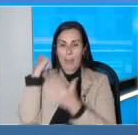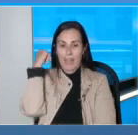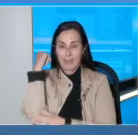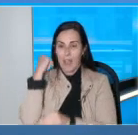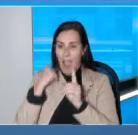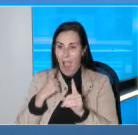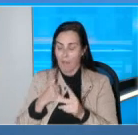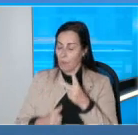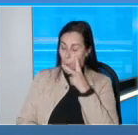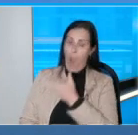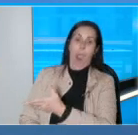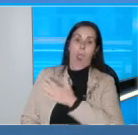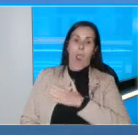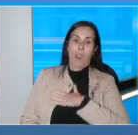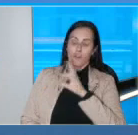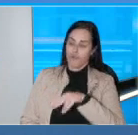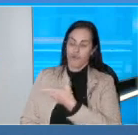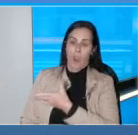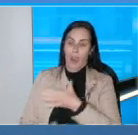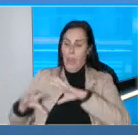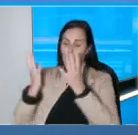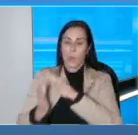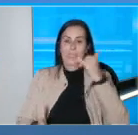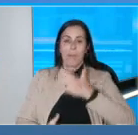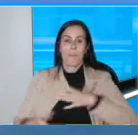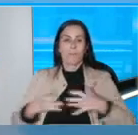פז'ה והקטרים אומרים, הנה, יש לנו את הבלון דור, יש לנו את כדור הזהב,